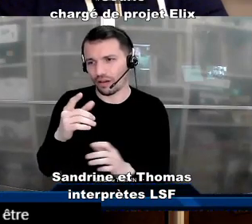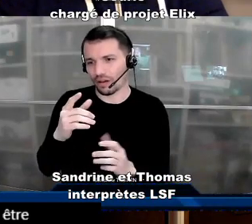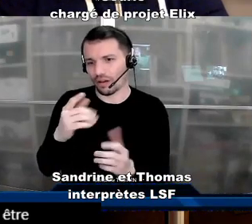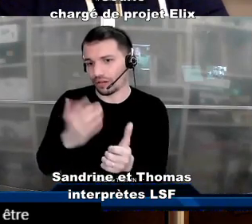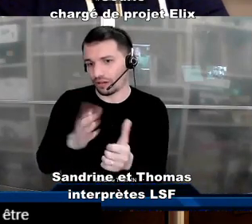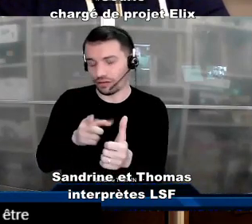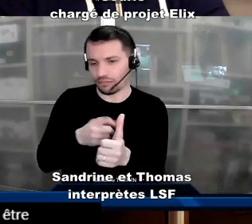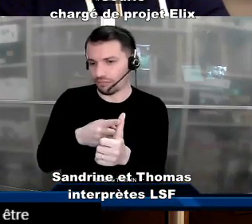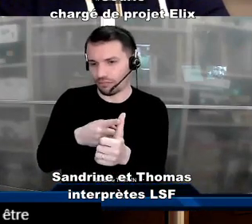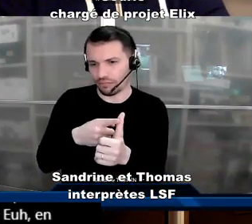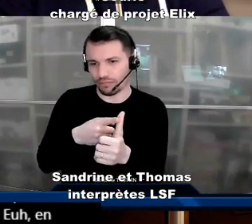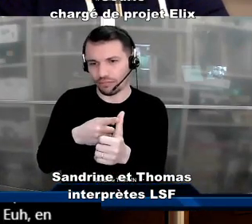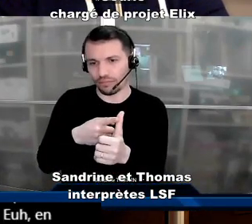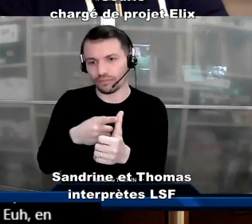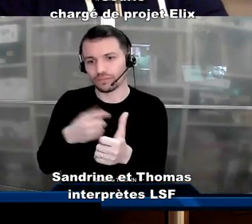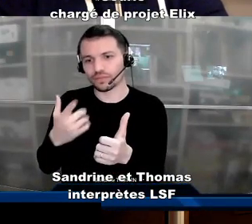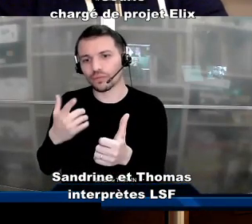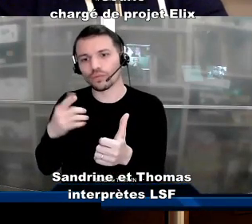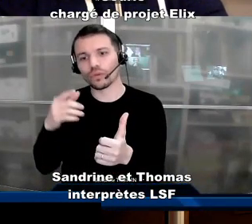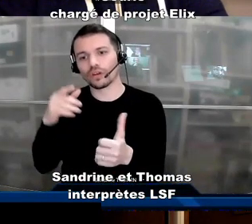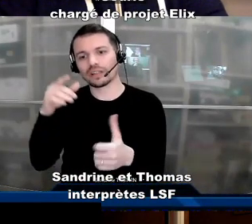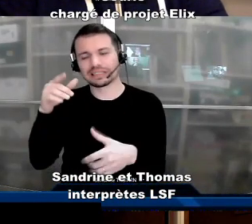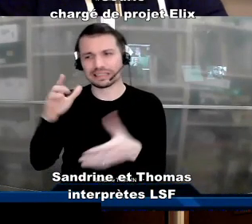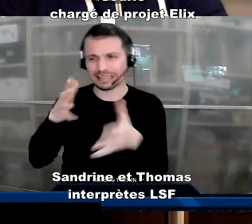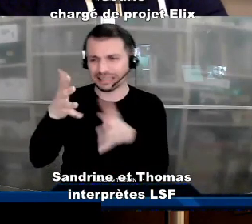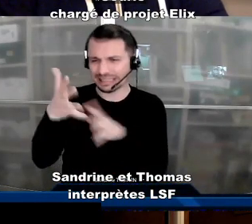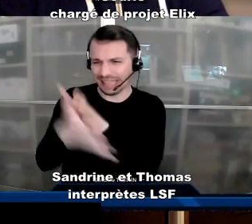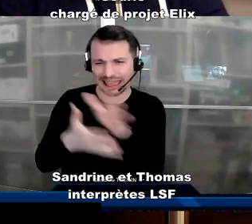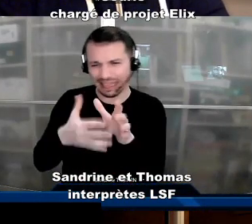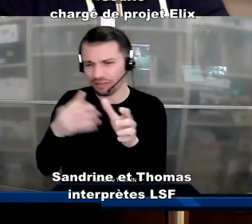le site, hein, de collecter énormément de signes,